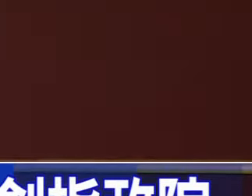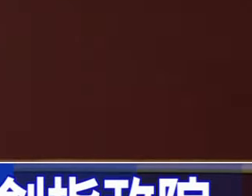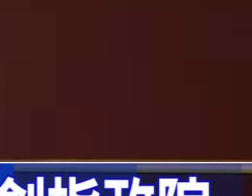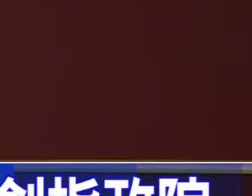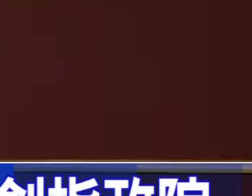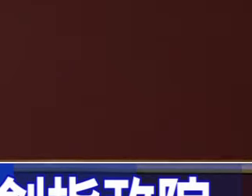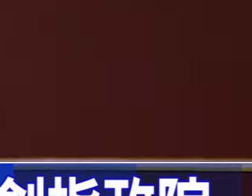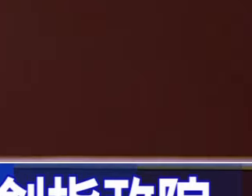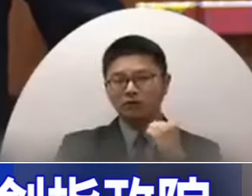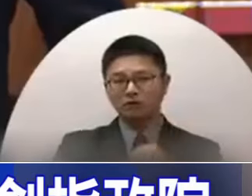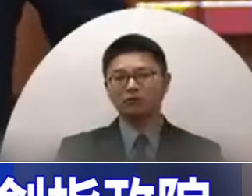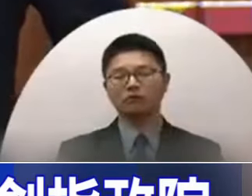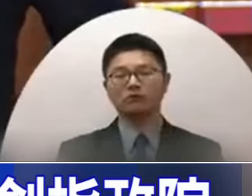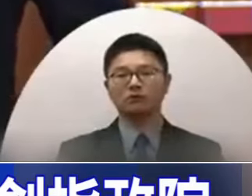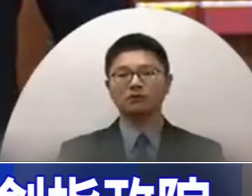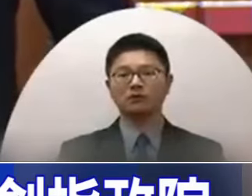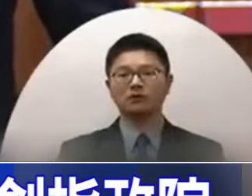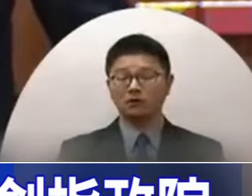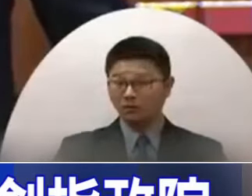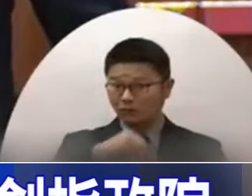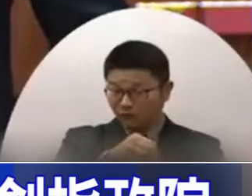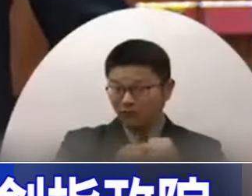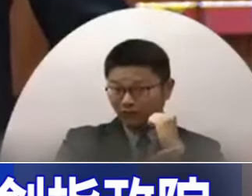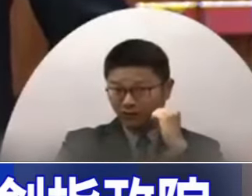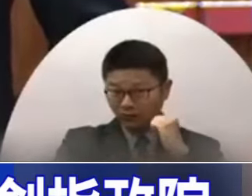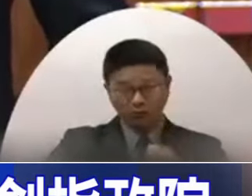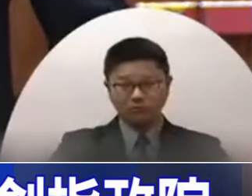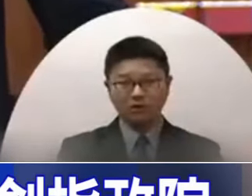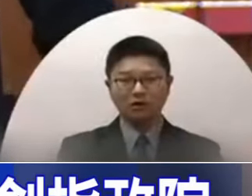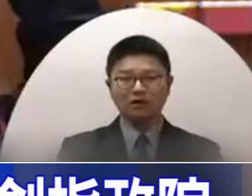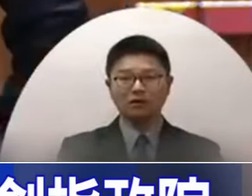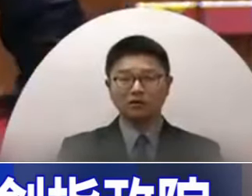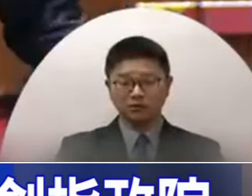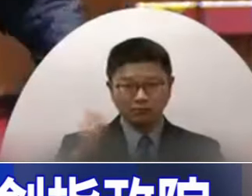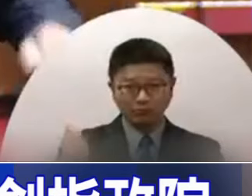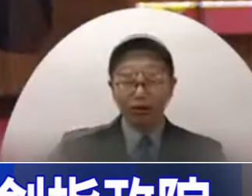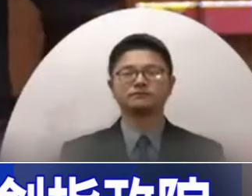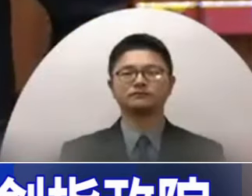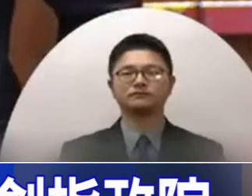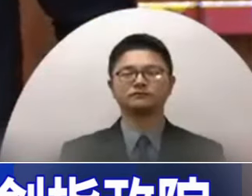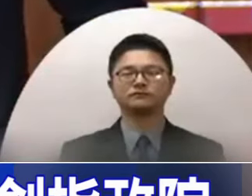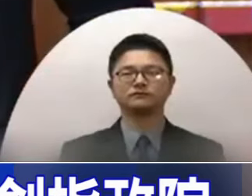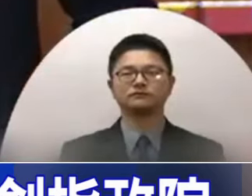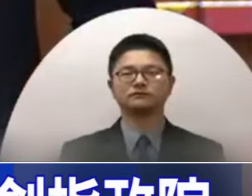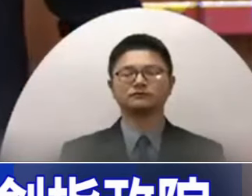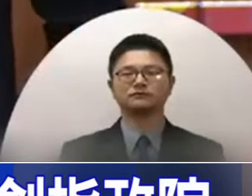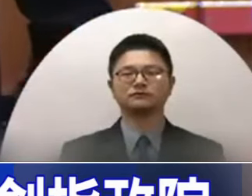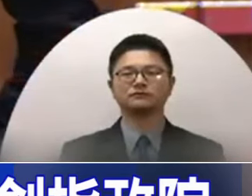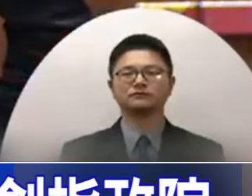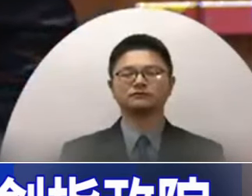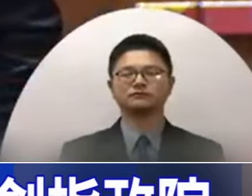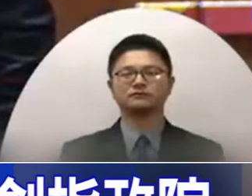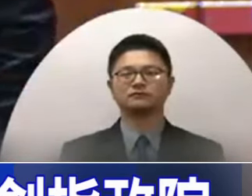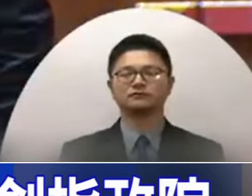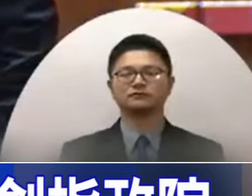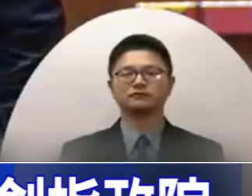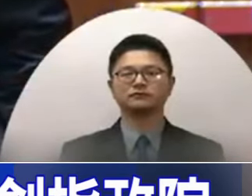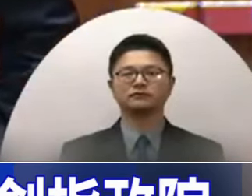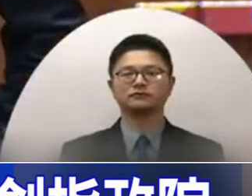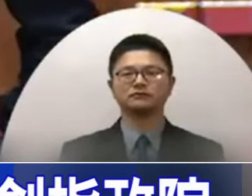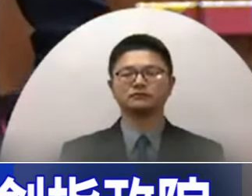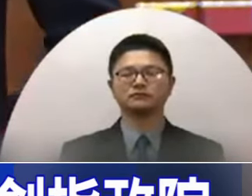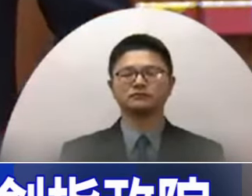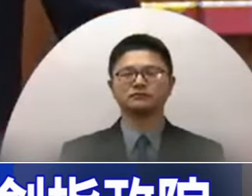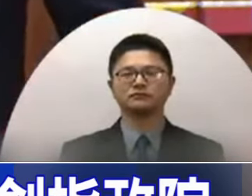夺，气氛开杠。 送去法院就会可以行责， 这个怀疑就是主观的认定。我有请求，我不是直接的插话。这